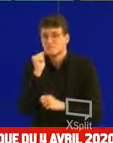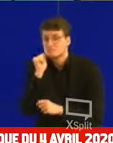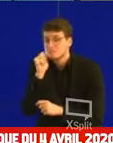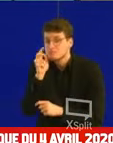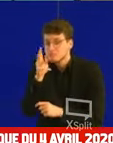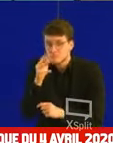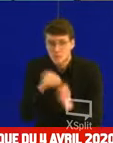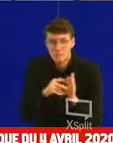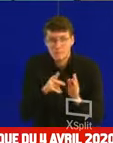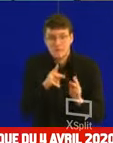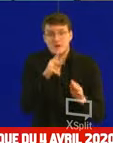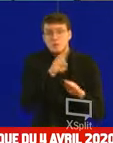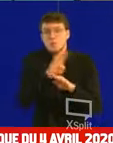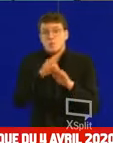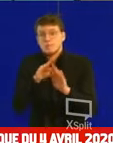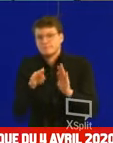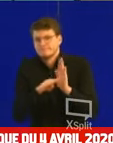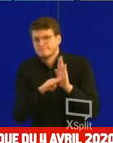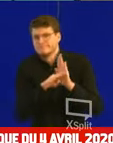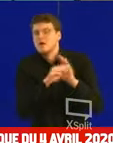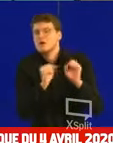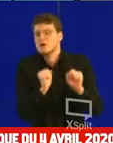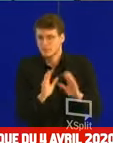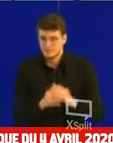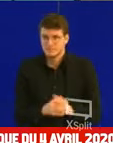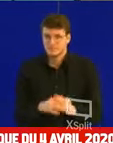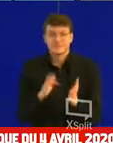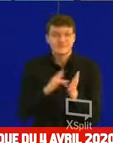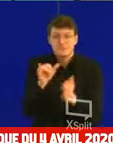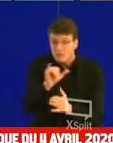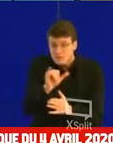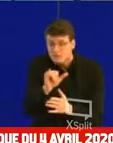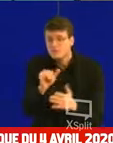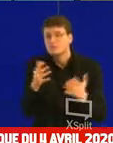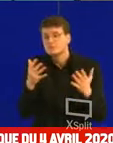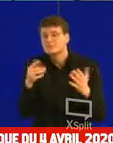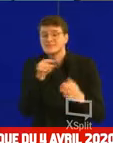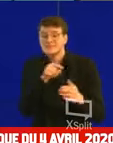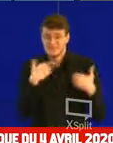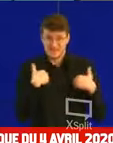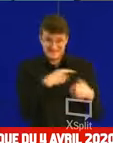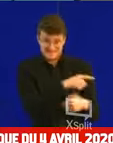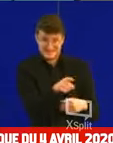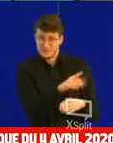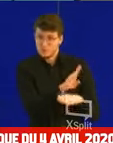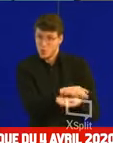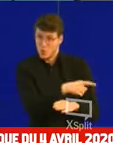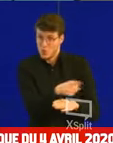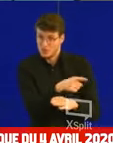vague numérique aux floralies de mettre cinq jours de m